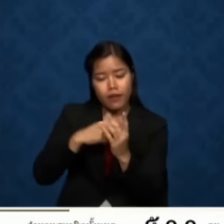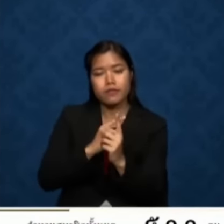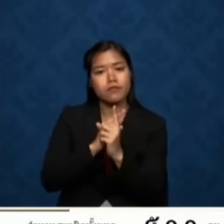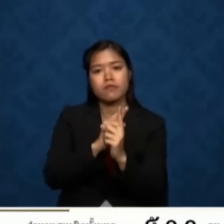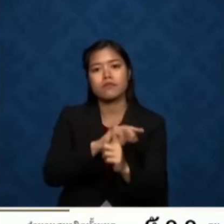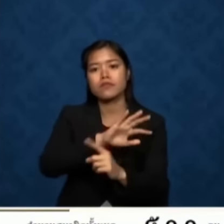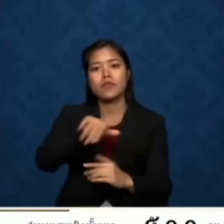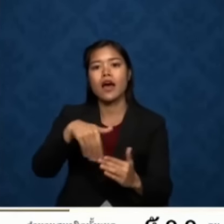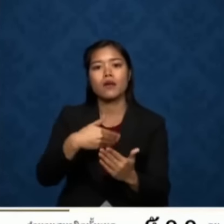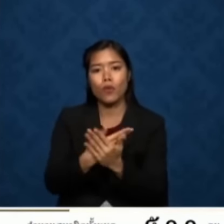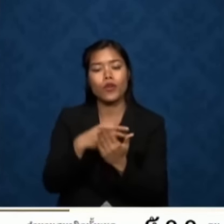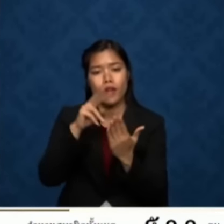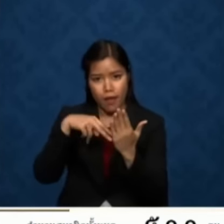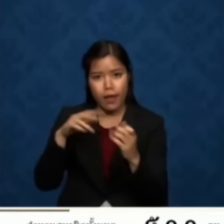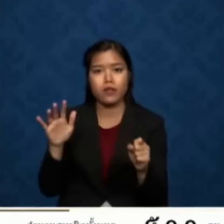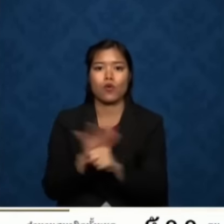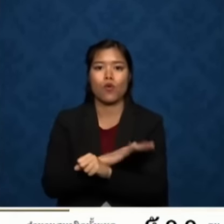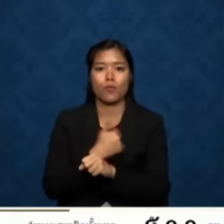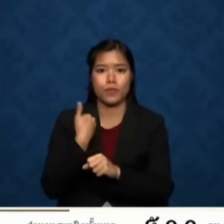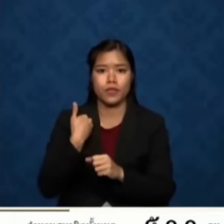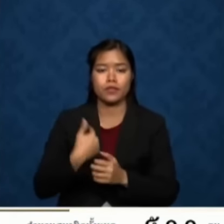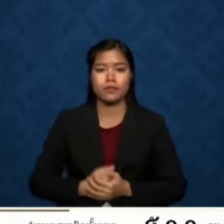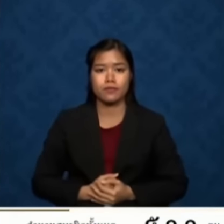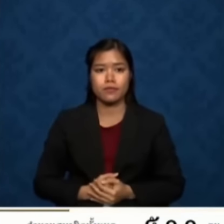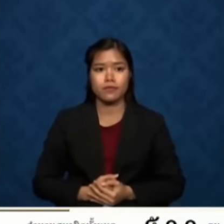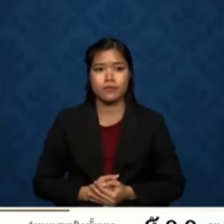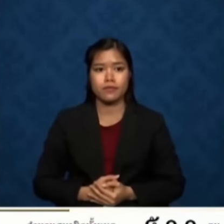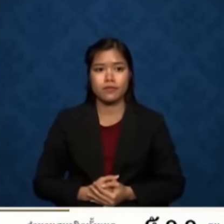เรียนทาง